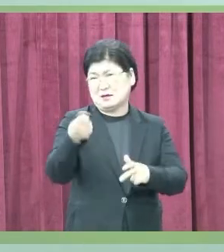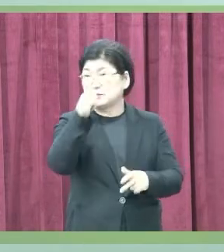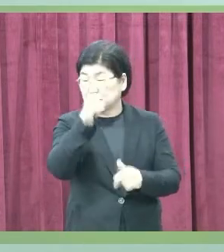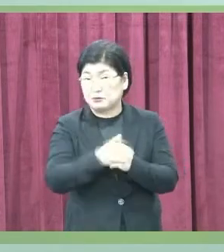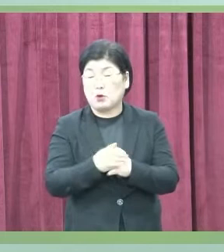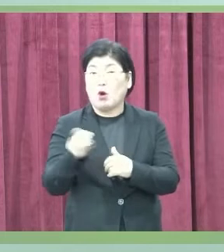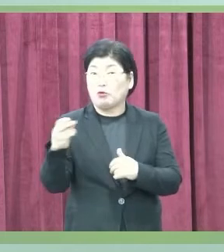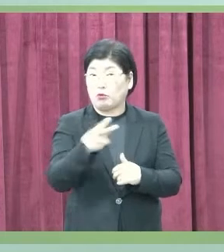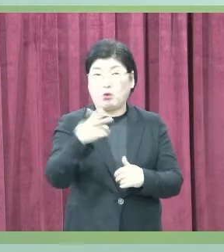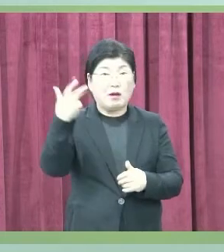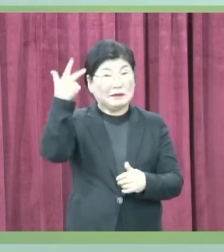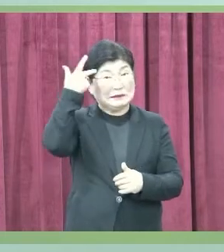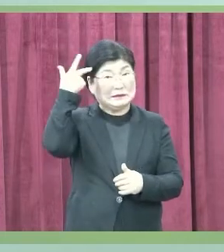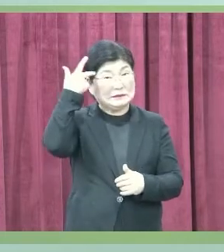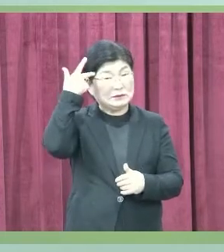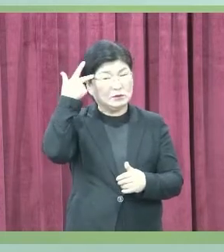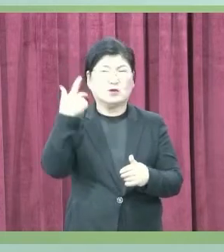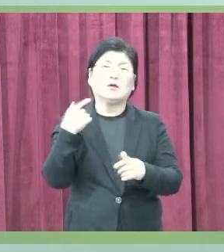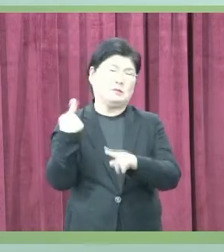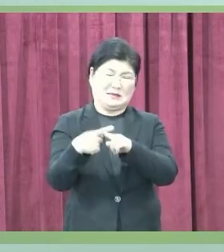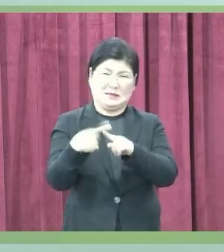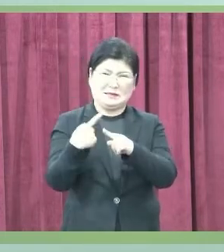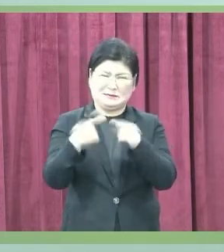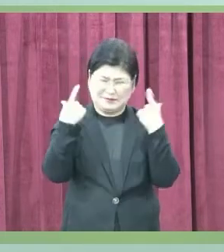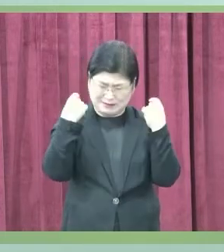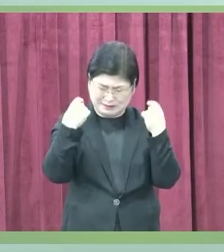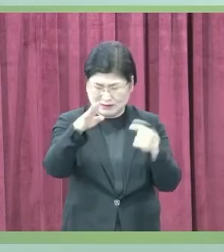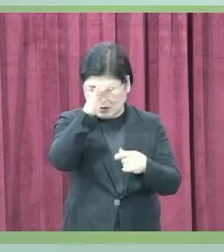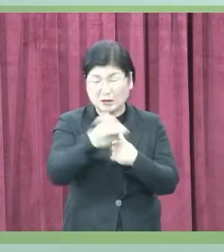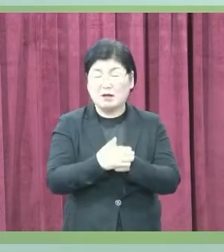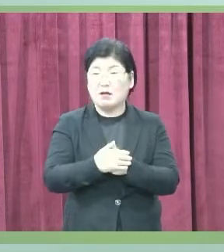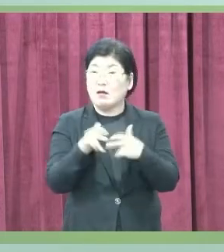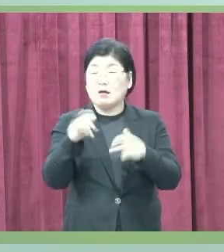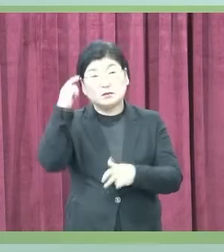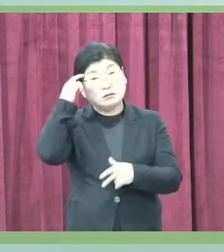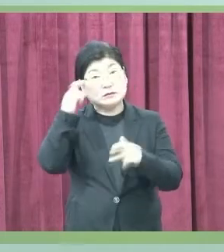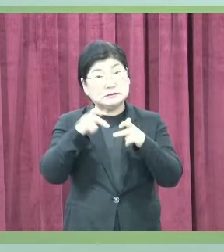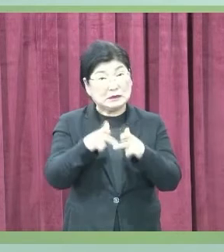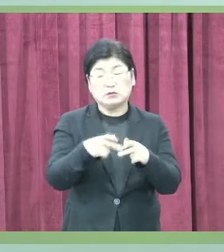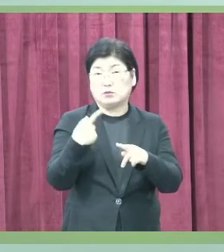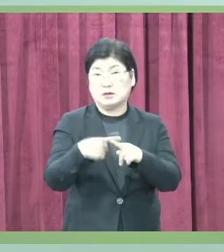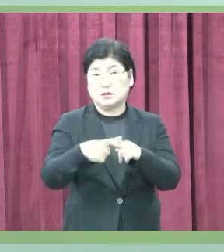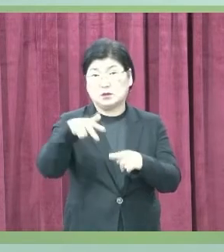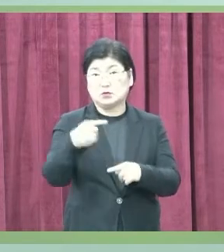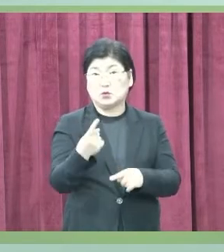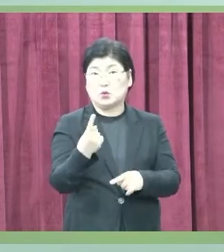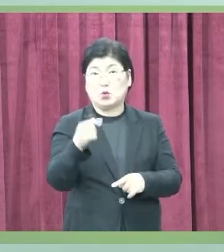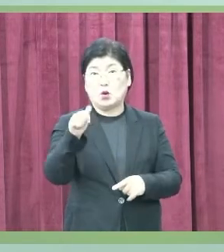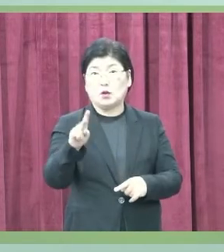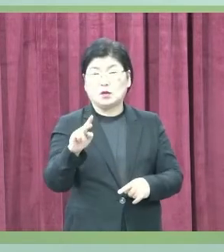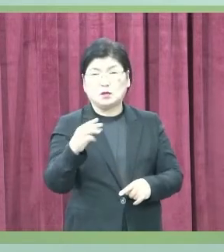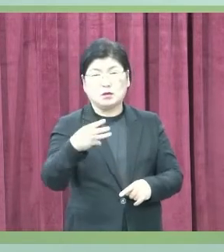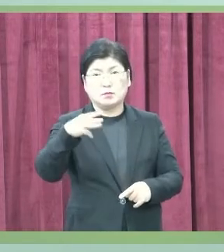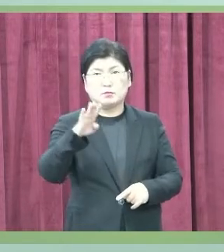그다음에 지적도 여러 가지 만성 질환 가지고 있고 여기 정신 장애 보면 역시 이 정신 질환과 관련된 조현병,